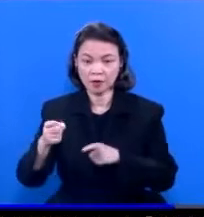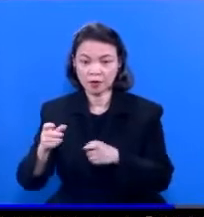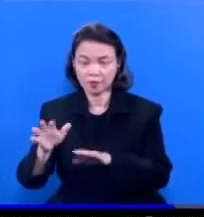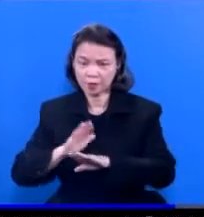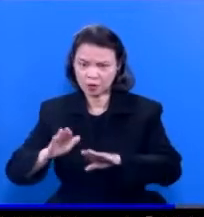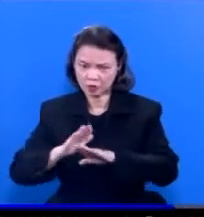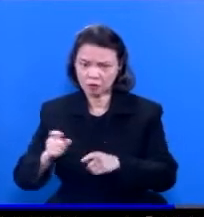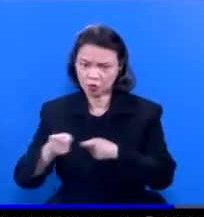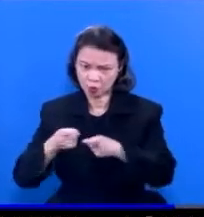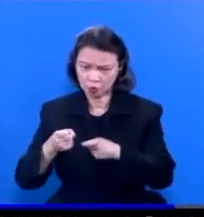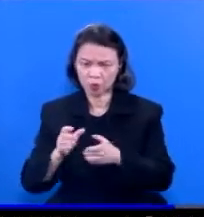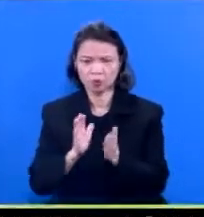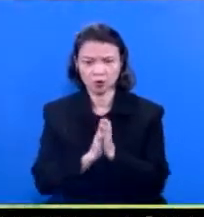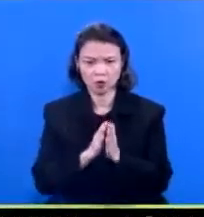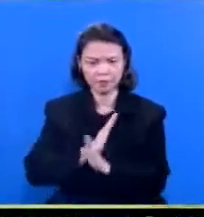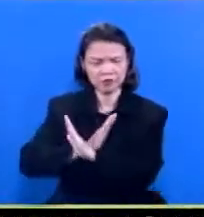dilakukan?